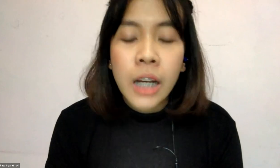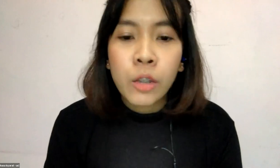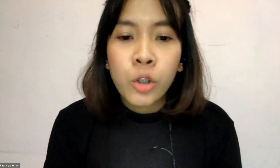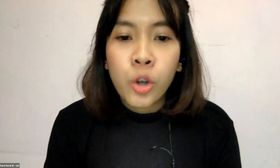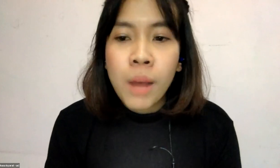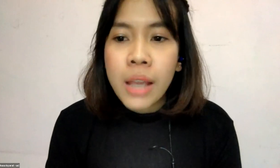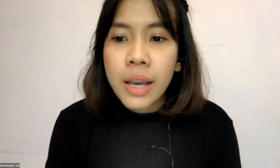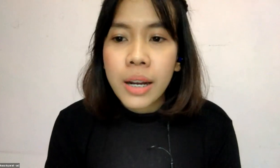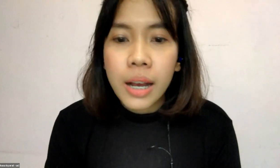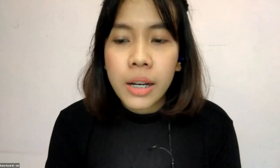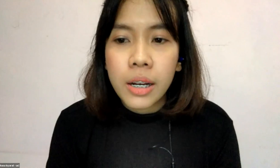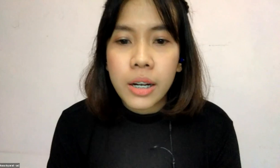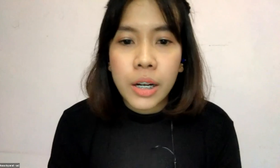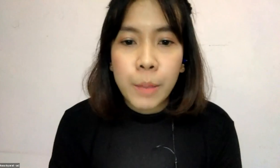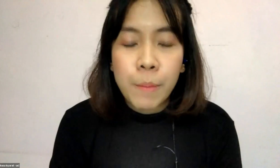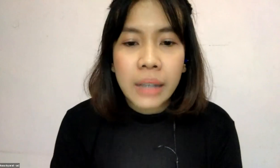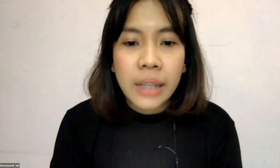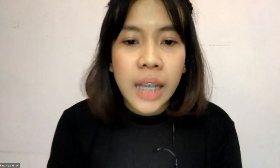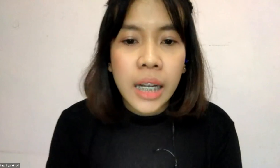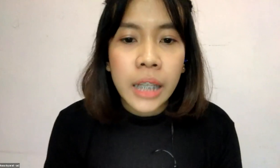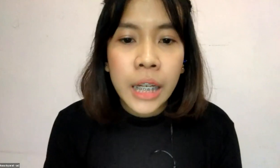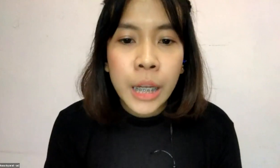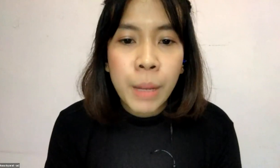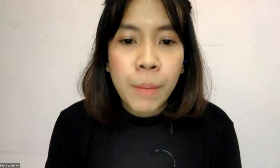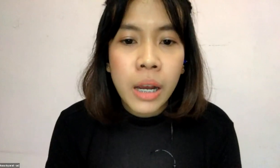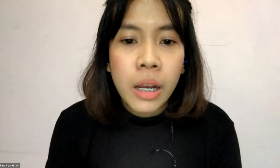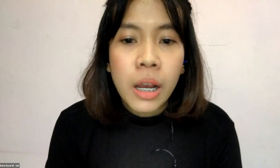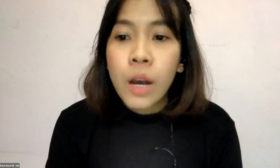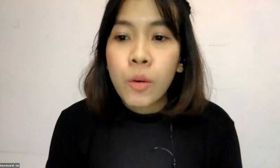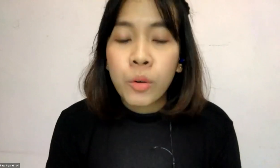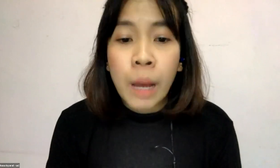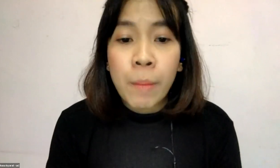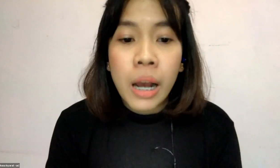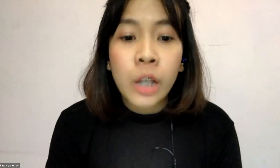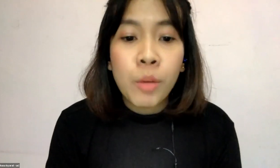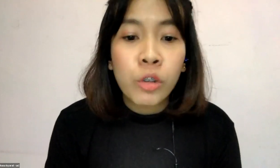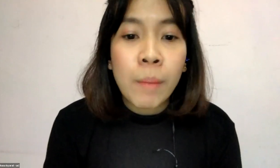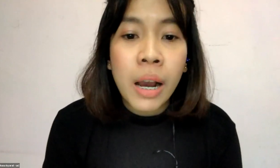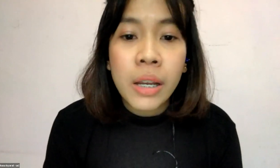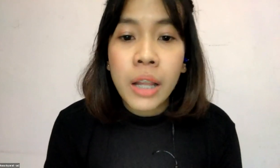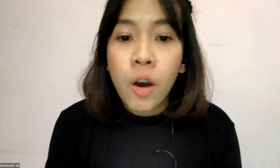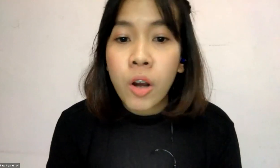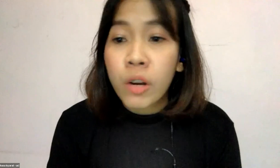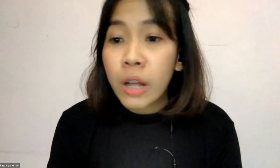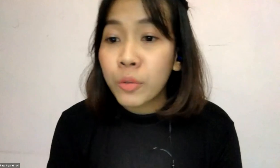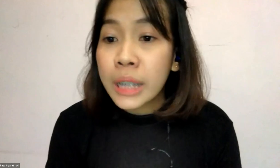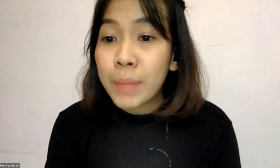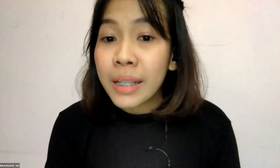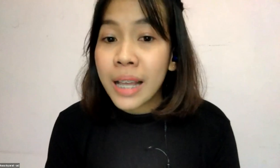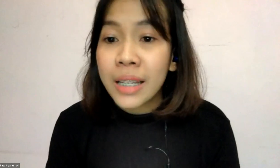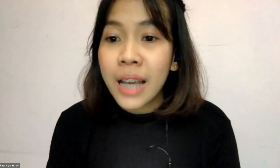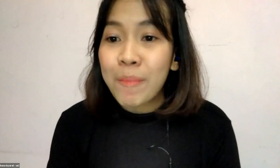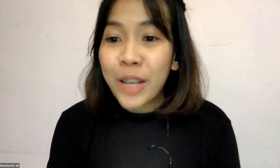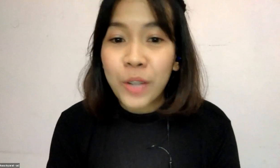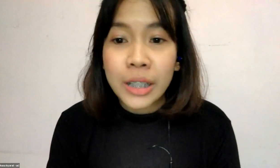terkait untuk mengajarkan abahasa isyarat ini memang utamakan atau mengutamakan ialah orang-orang kulit